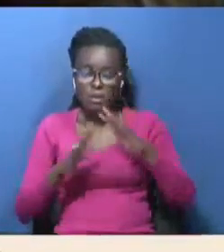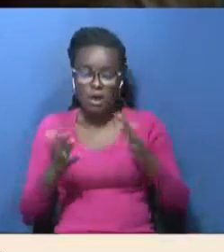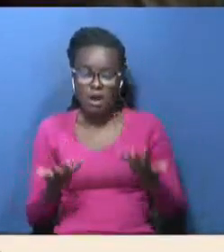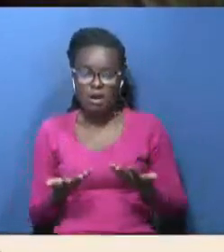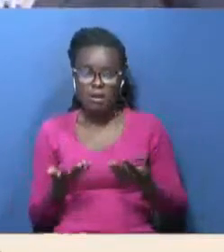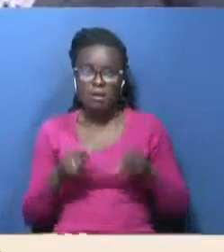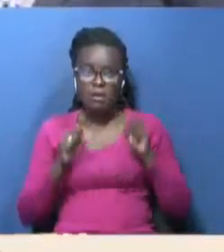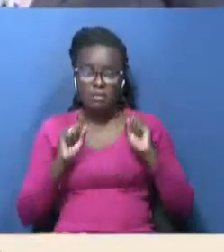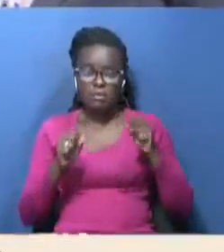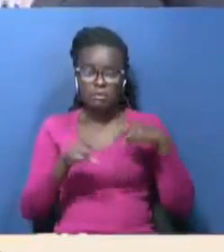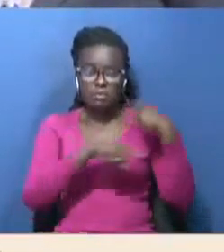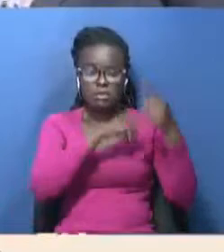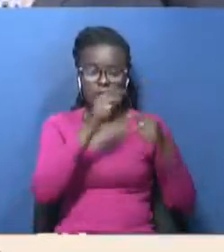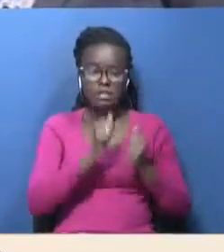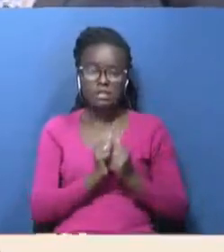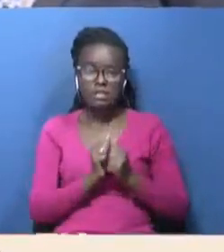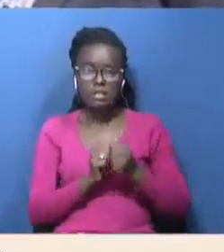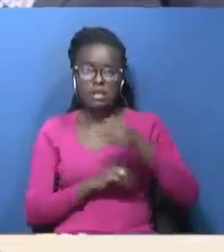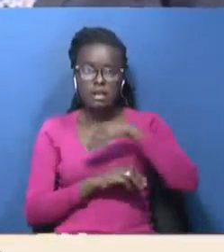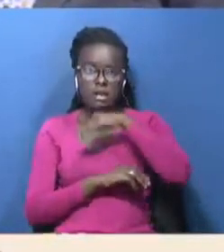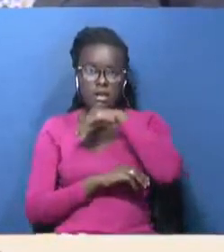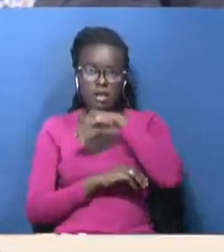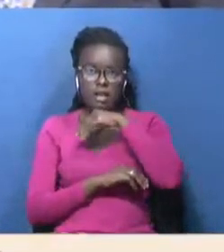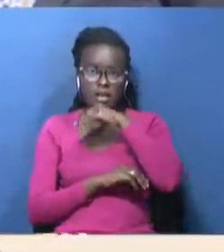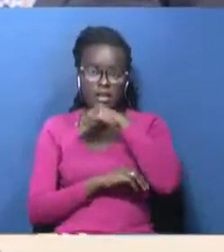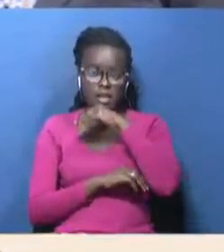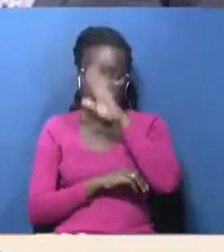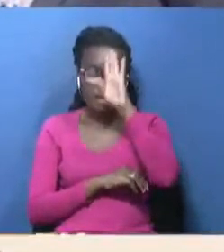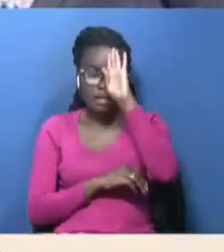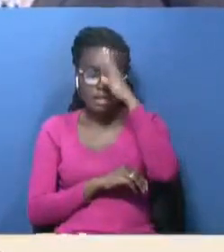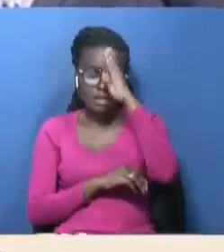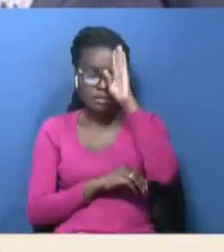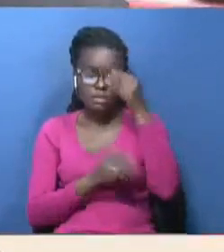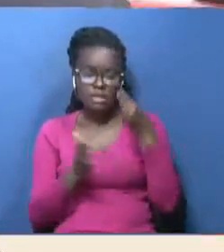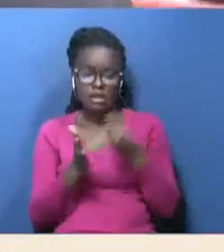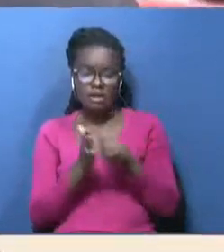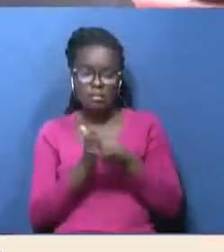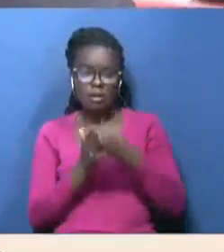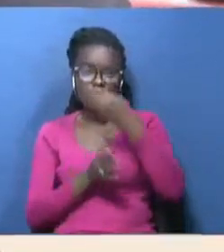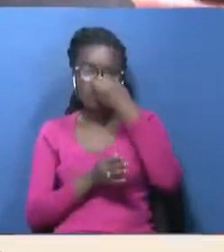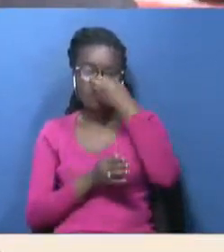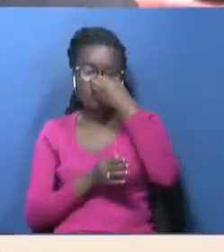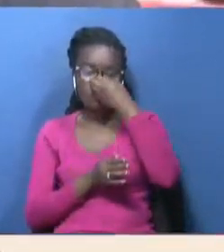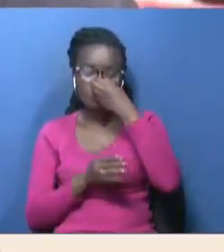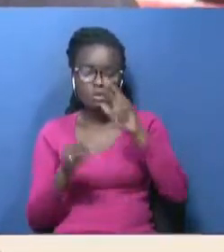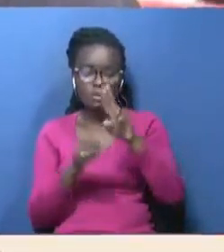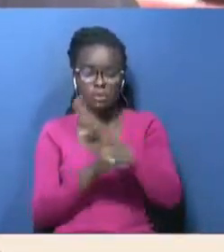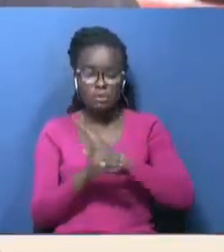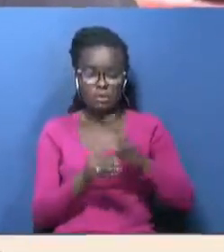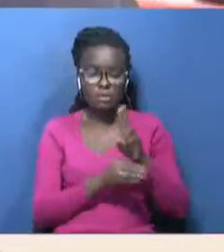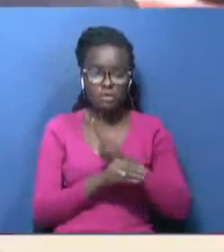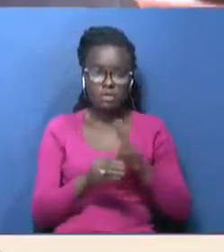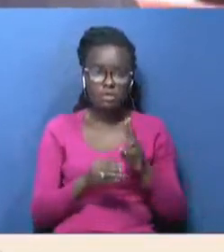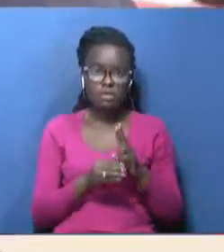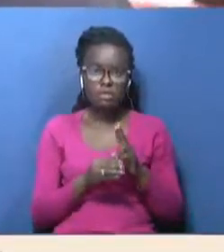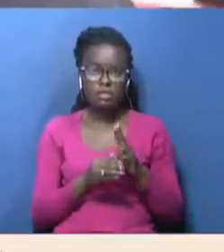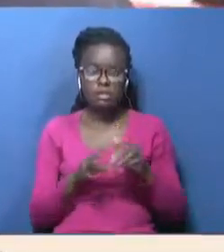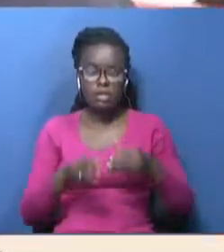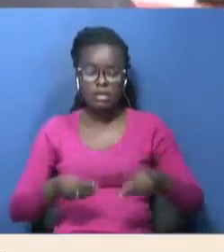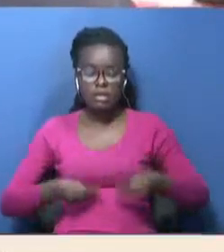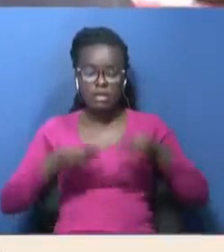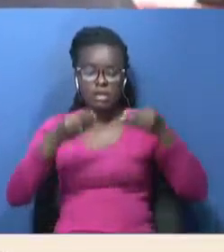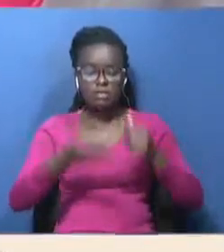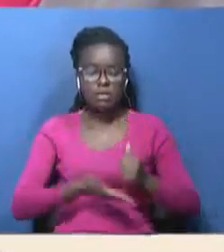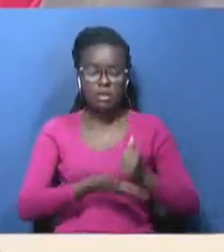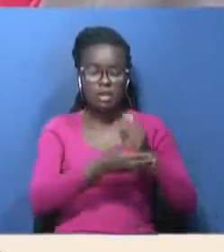ya kupitisha. Raila akoretwo agĩkĩrĩra nganja kĩgĩna kĩrĩa Ruto akoretwo akĩhũthĩra na makiria harĩ kũheana